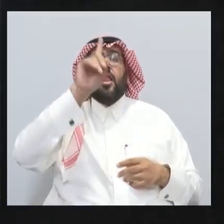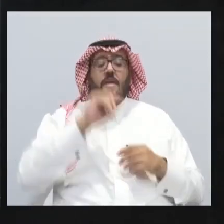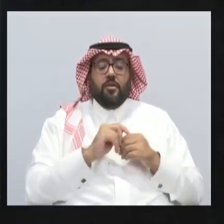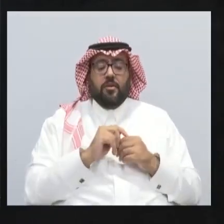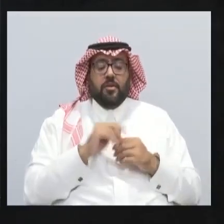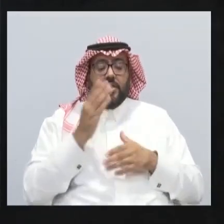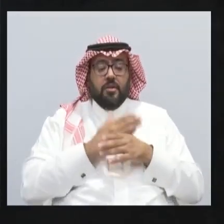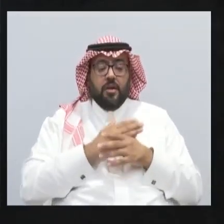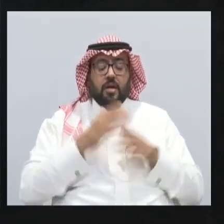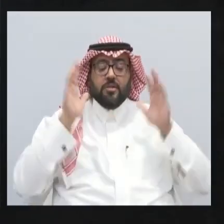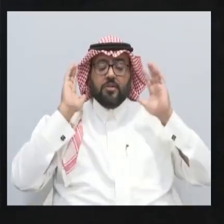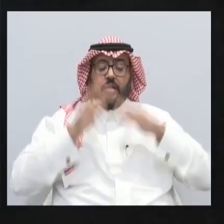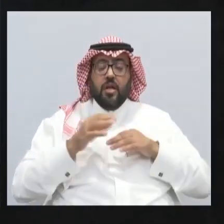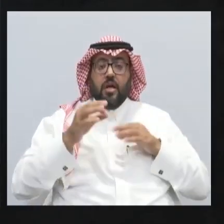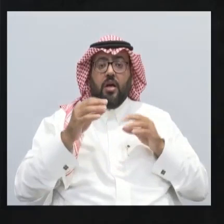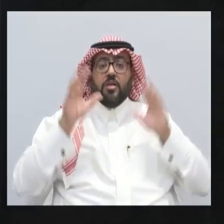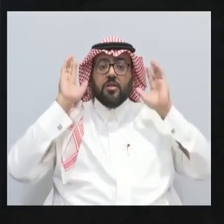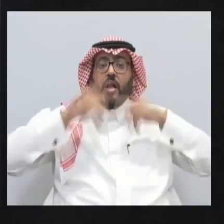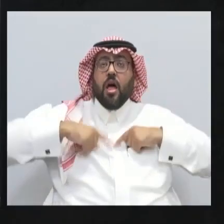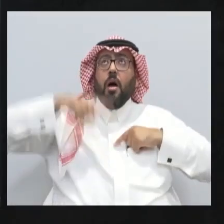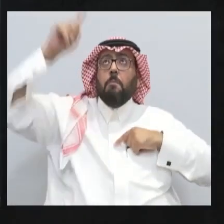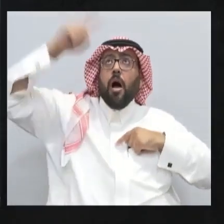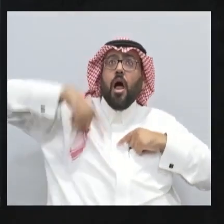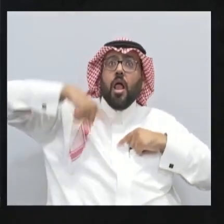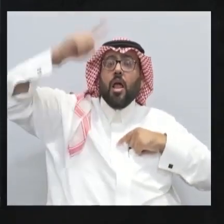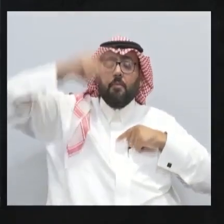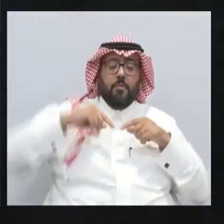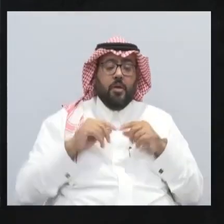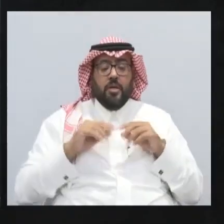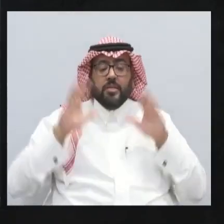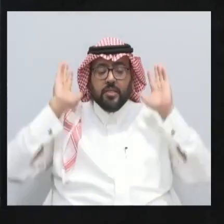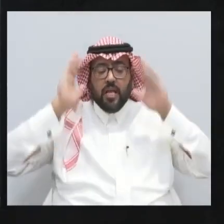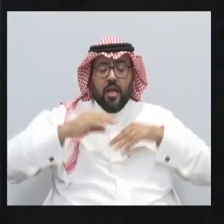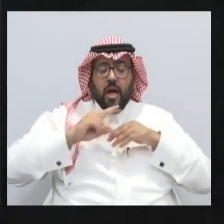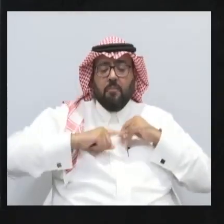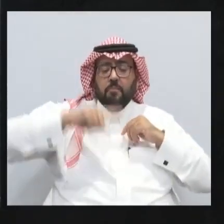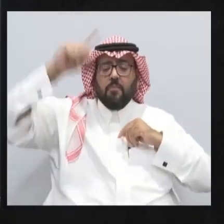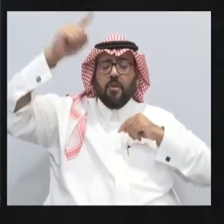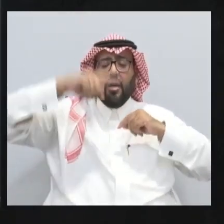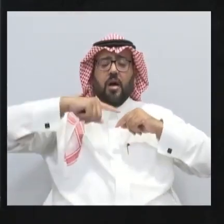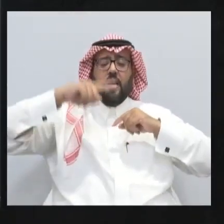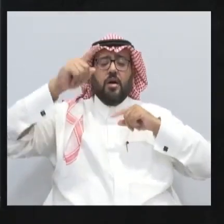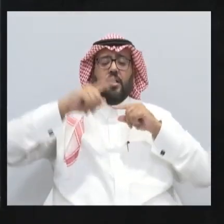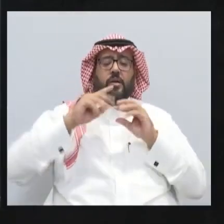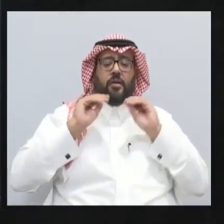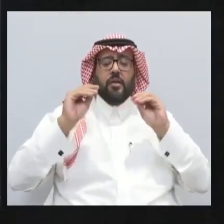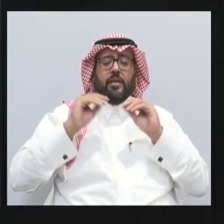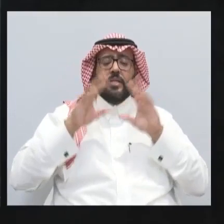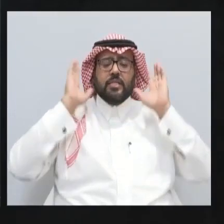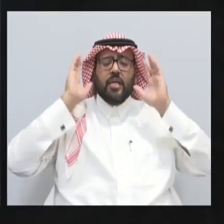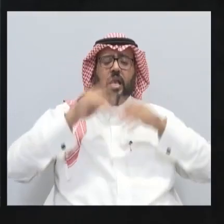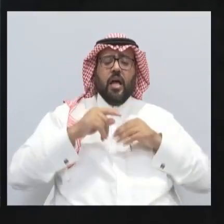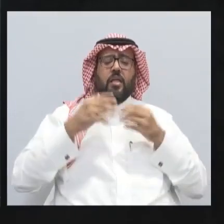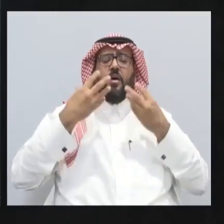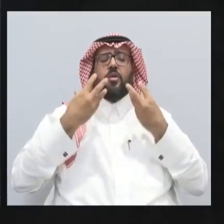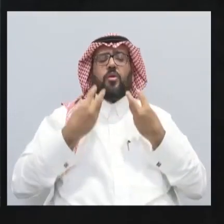لان الصلاه صله بين العبد وربه هذه الصله لا تتحقق الا اذا كانت صلاتك